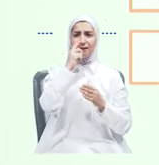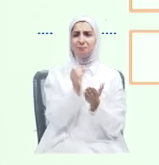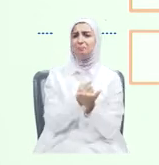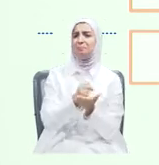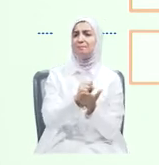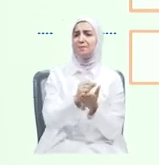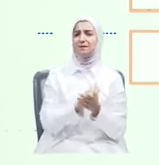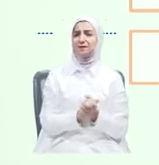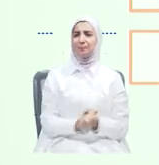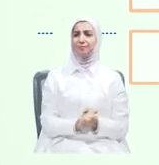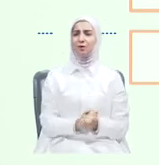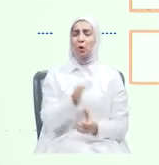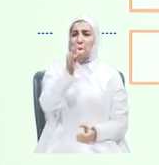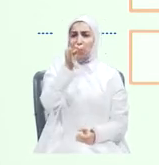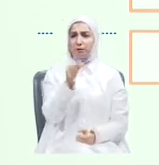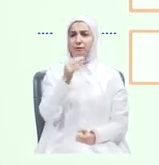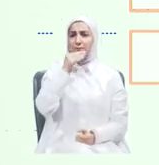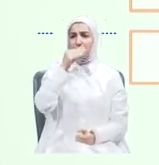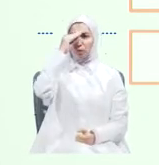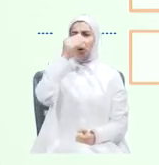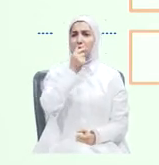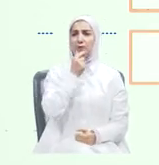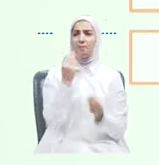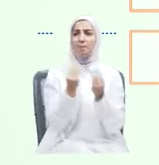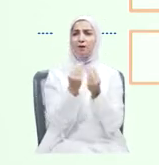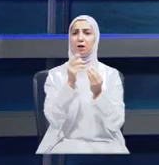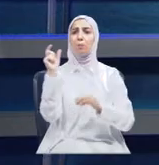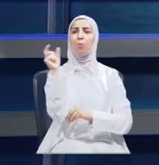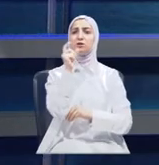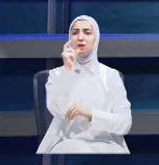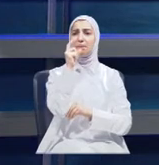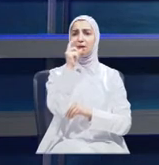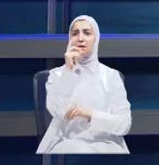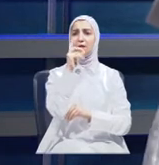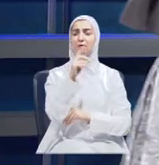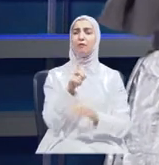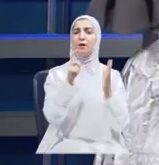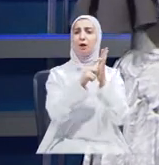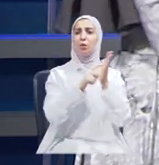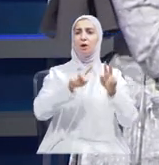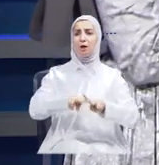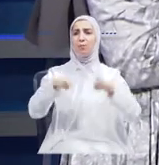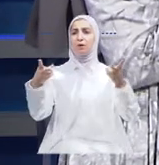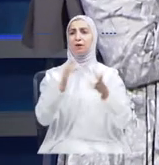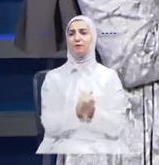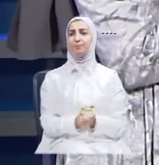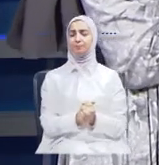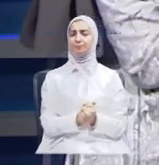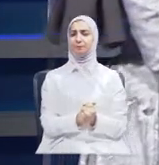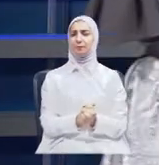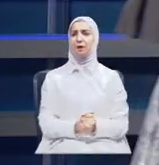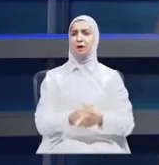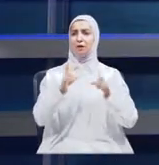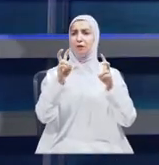والسنة مصدر الشريعة الإسلامية ورفض كل القوانين الأخرى، بالإضافة إلى رفض